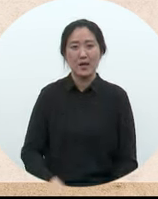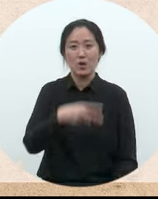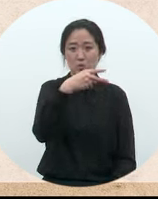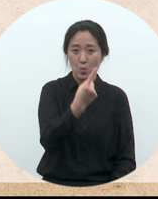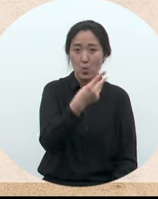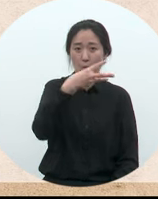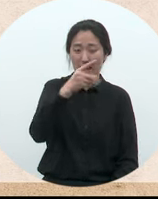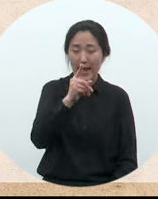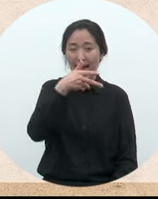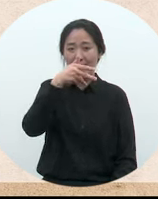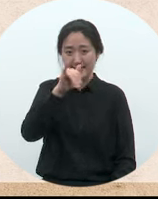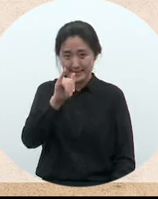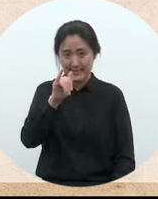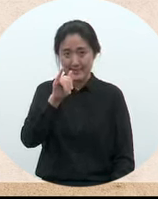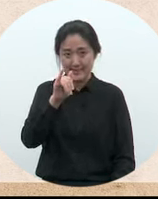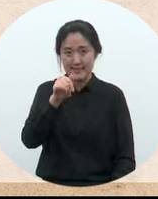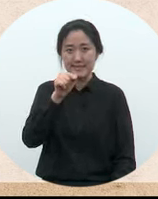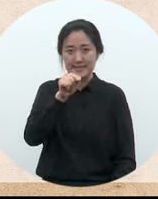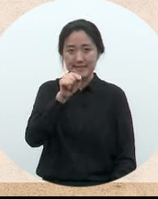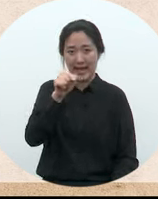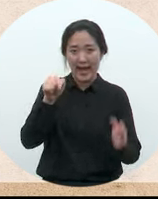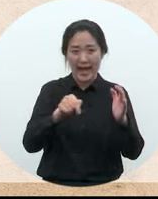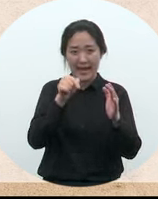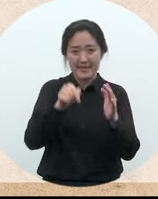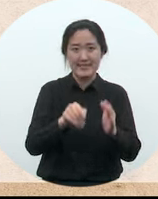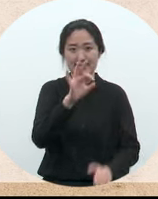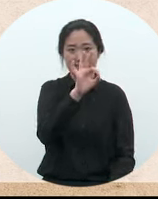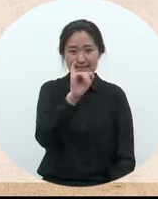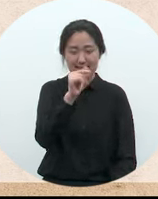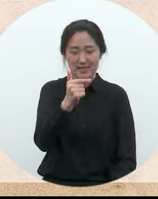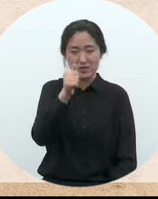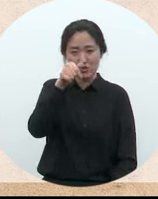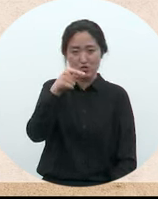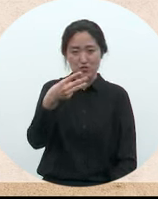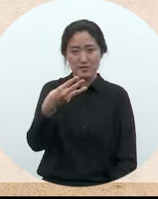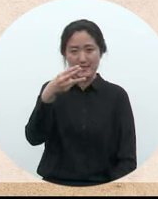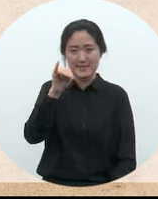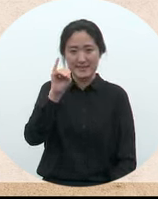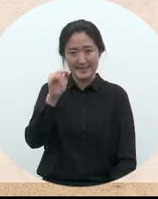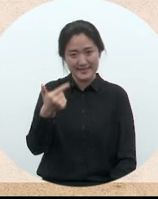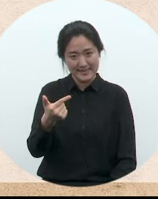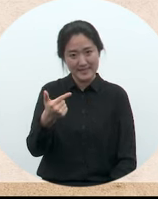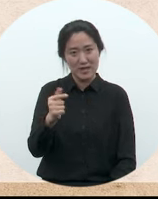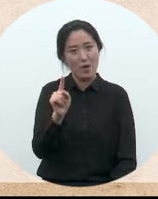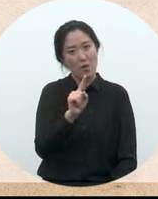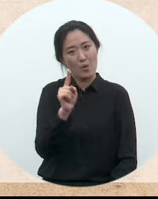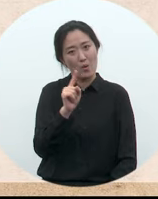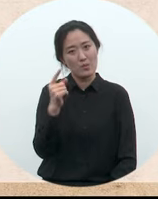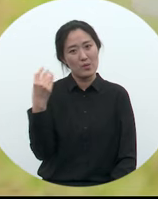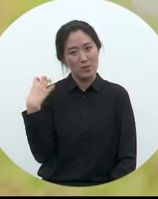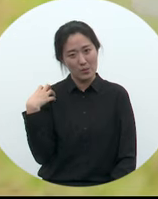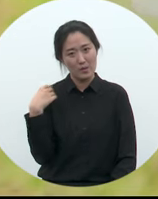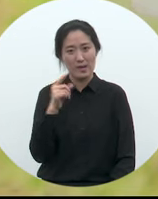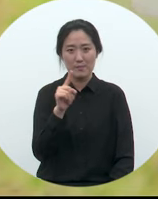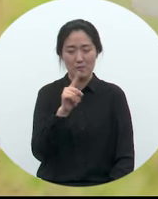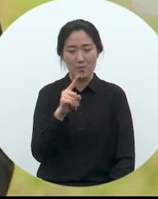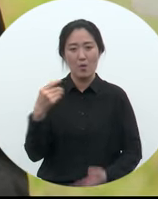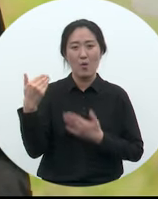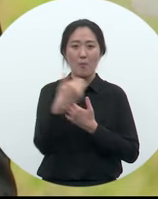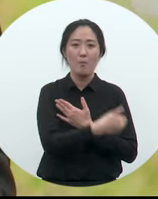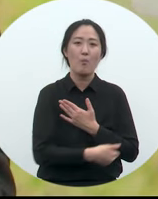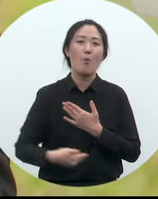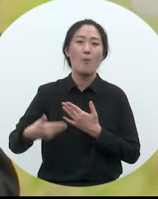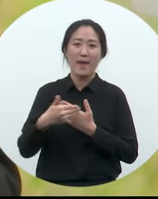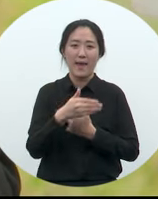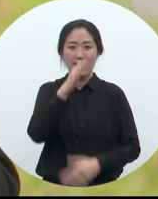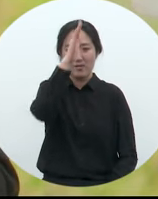재료가 도라지고요. 이 도라지에는 이눌린이라는 성분이 들어있는데, 이 이눌린이 어떤 역할을 하냐면은